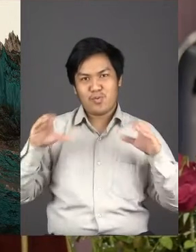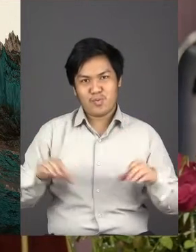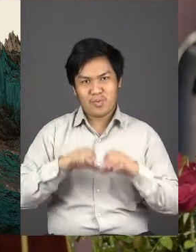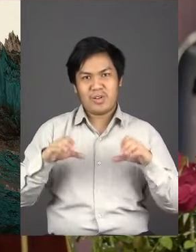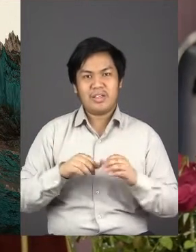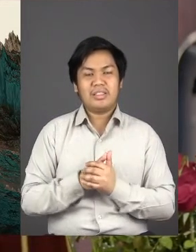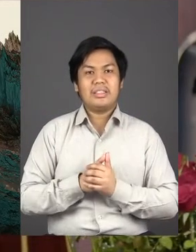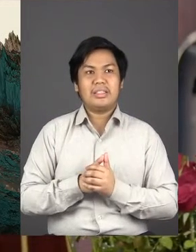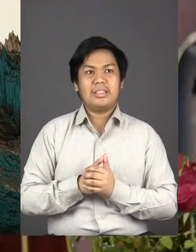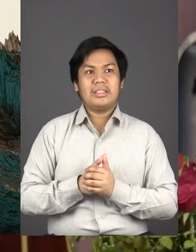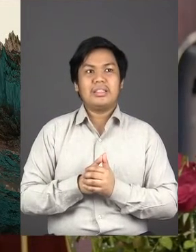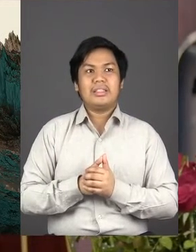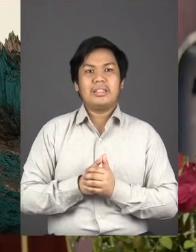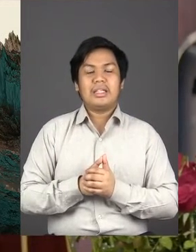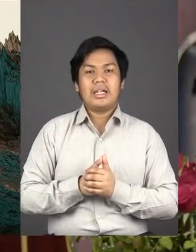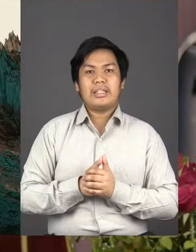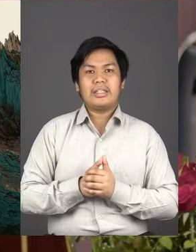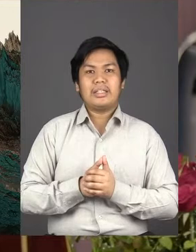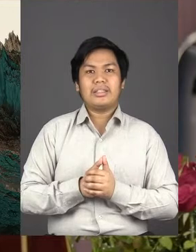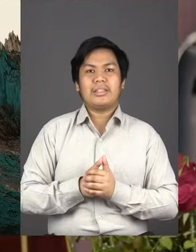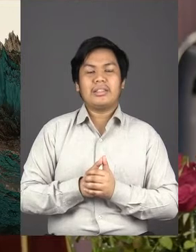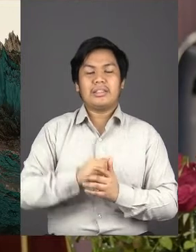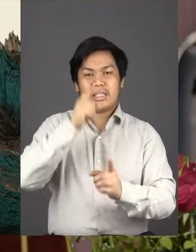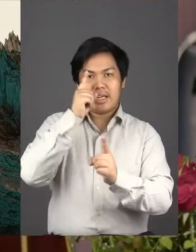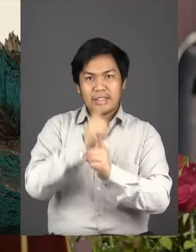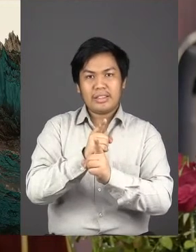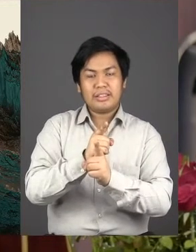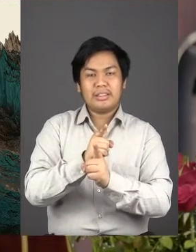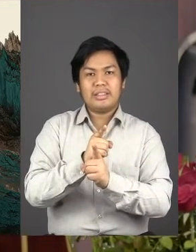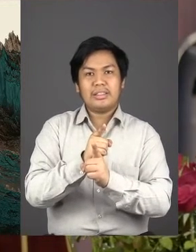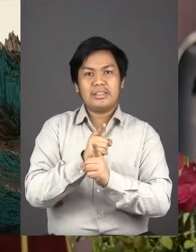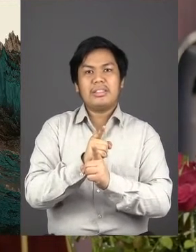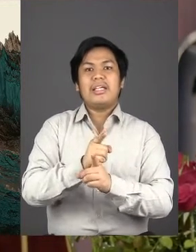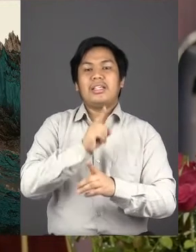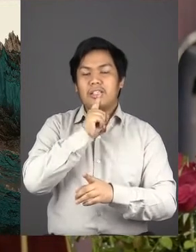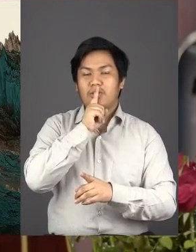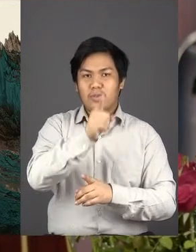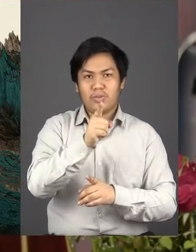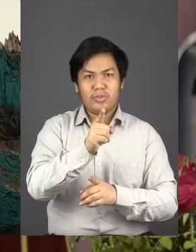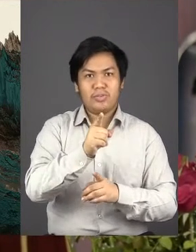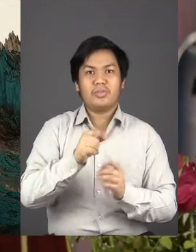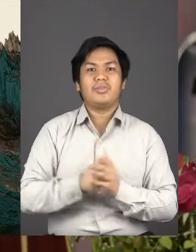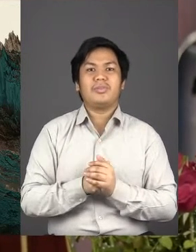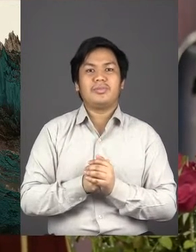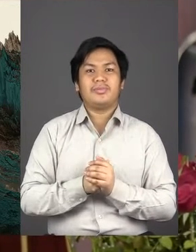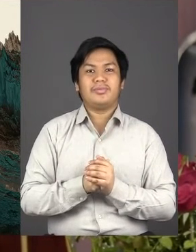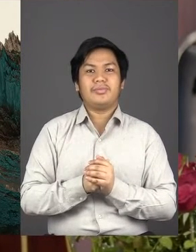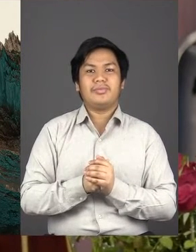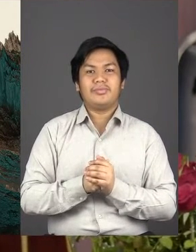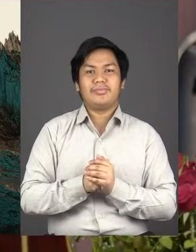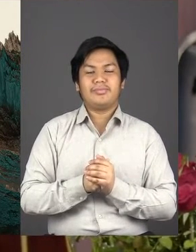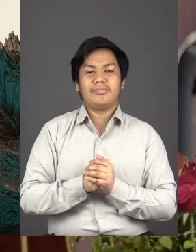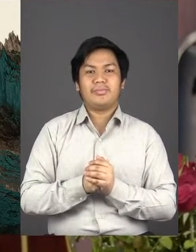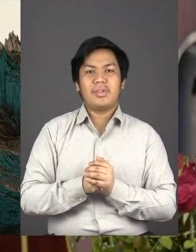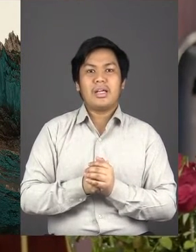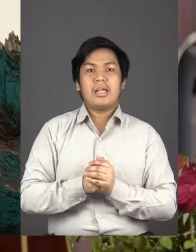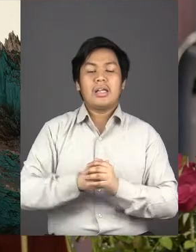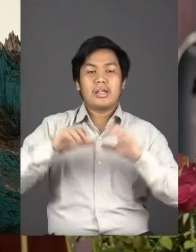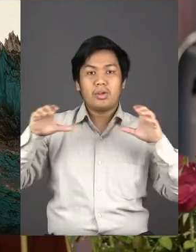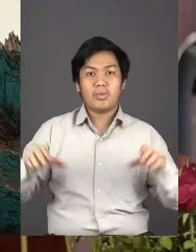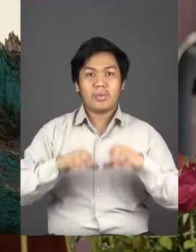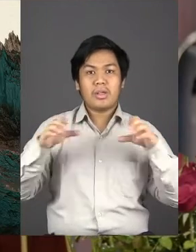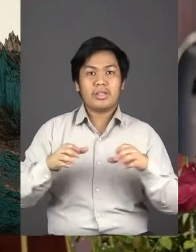katuwiran, at katotohanan, goodness, righteousness, and truth, ang mga gawain